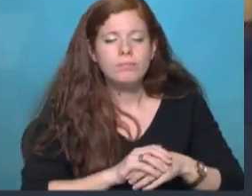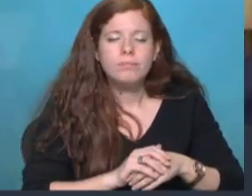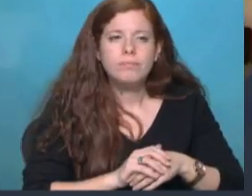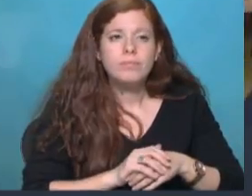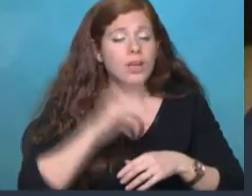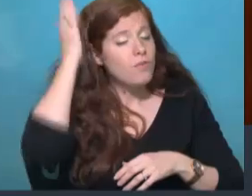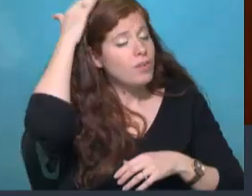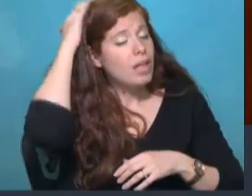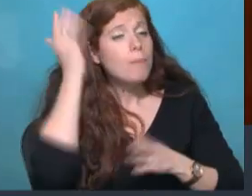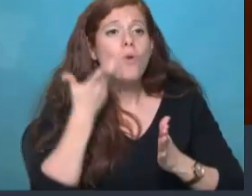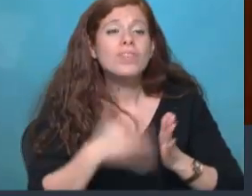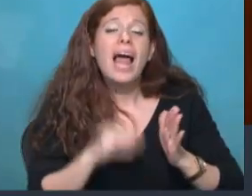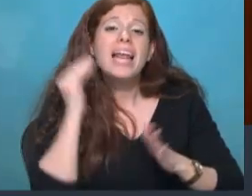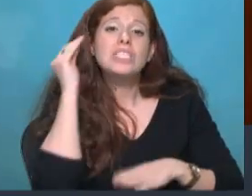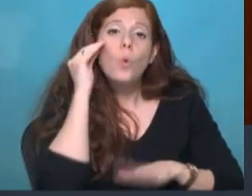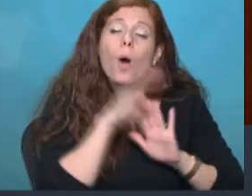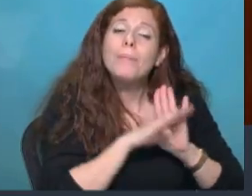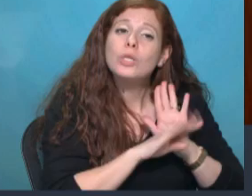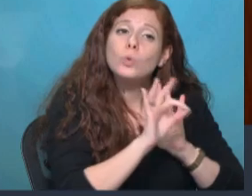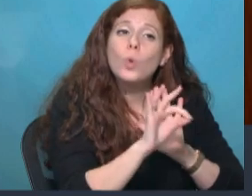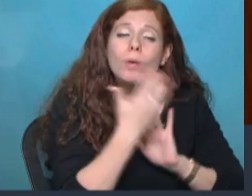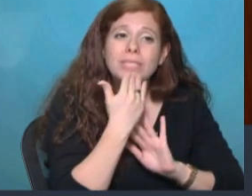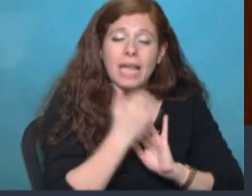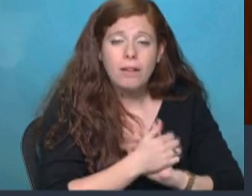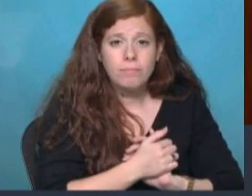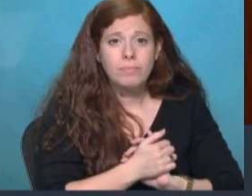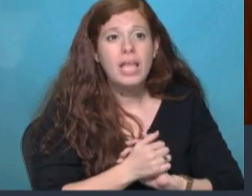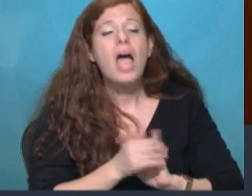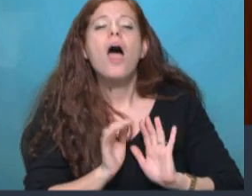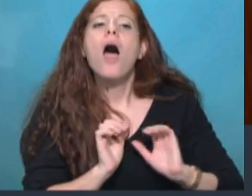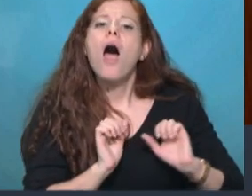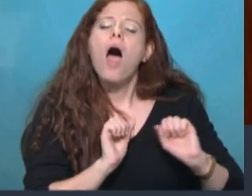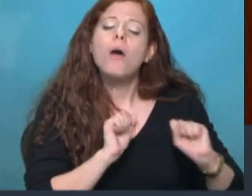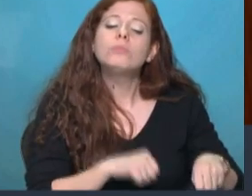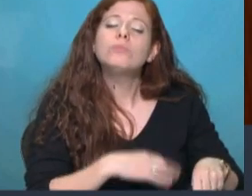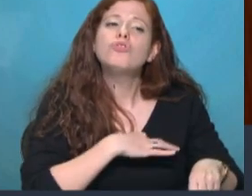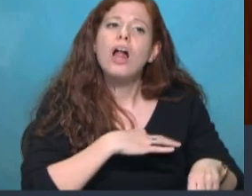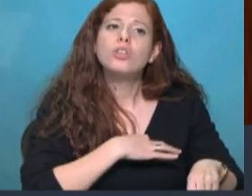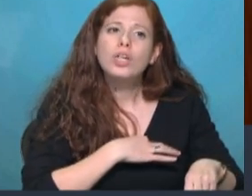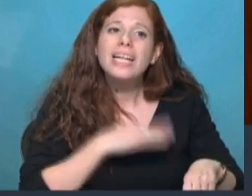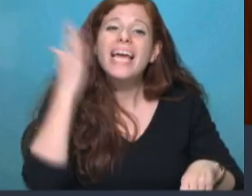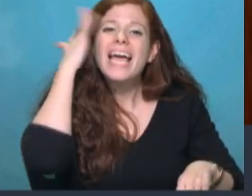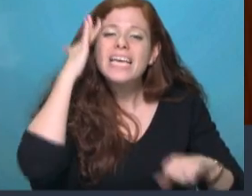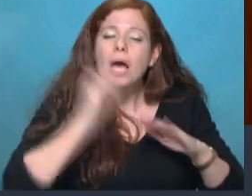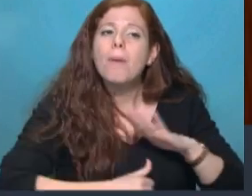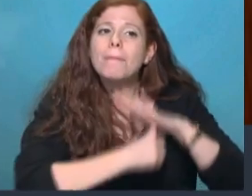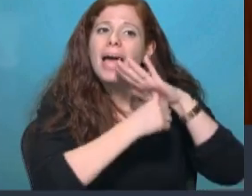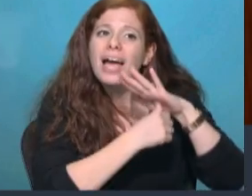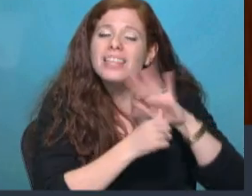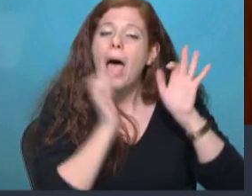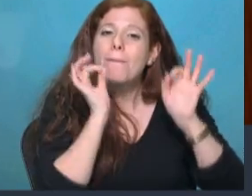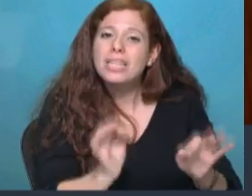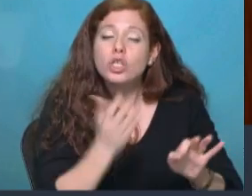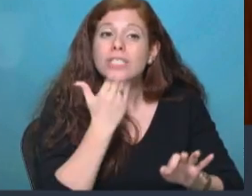כלפי ישראל. My administration recognized the true capital of Israel and proudly opened